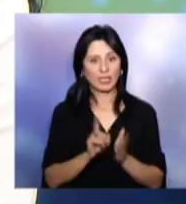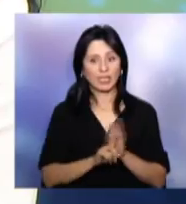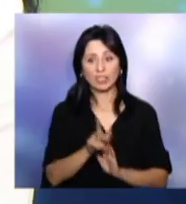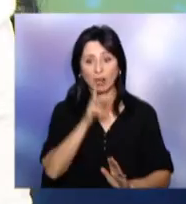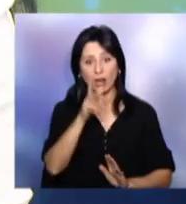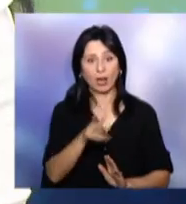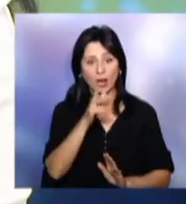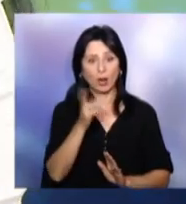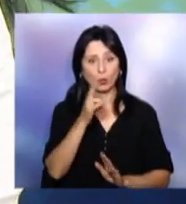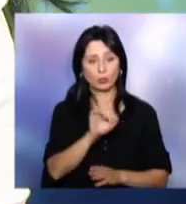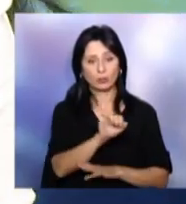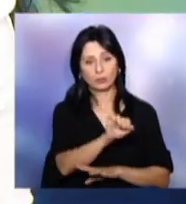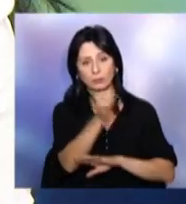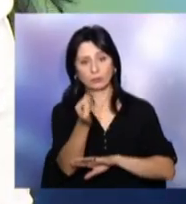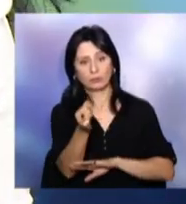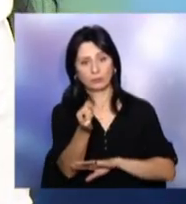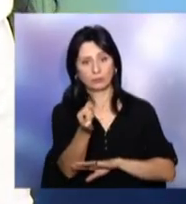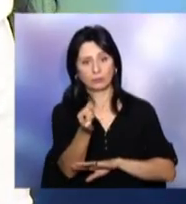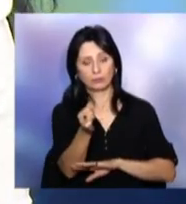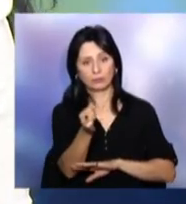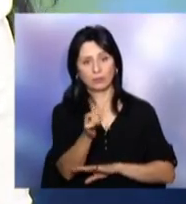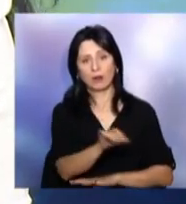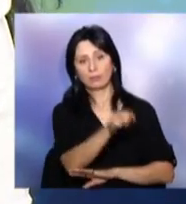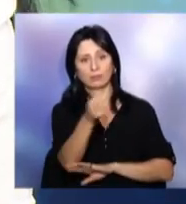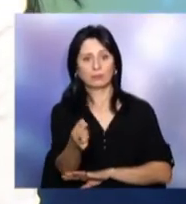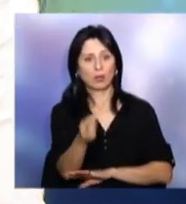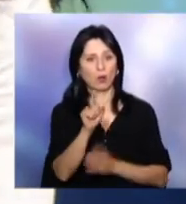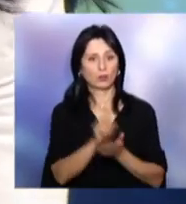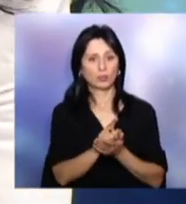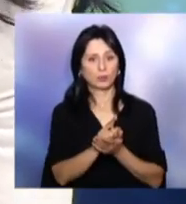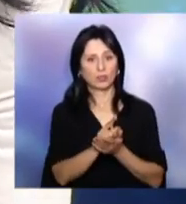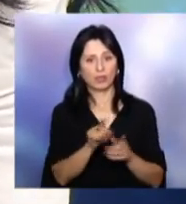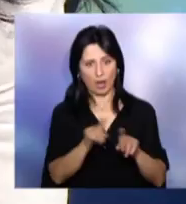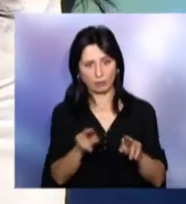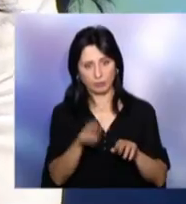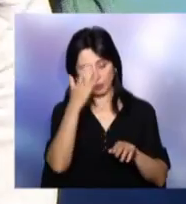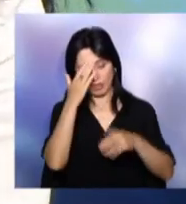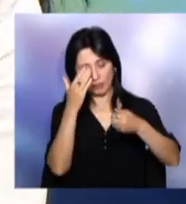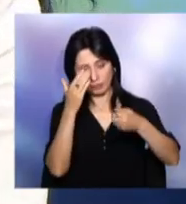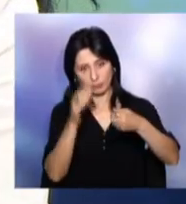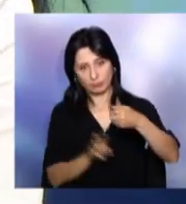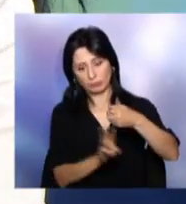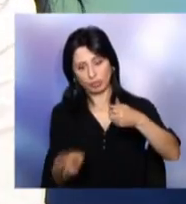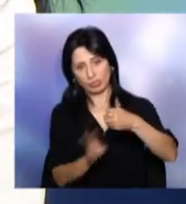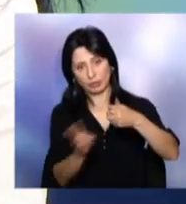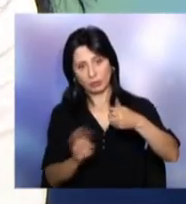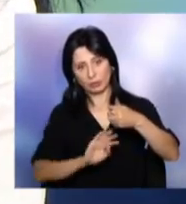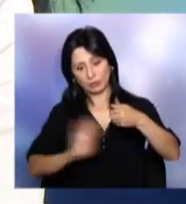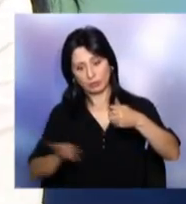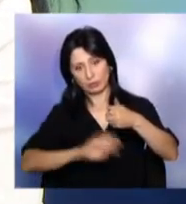დაიწყო პირღებინება, მაშინ პაციენტი უნდა გადავაბრუნოთ გვერდზე აუცილებლად. იგივენაირად დავუჭიროთ თავი და